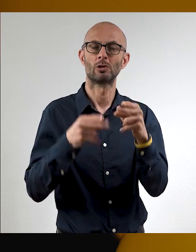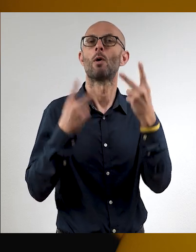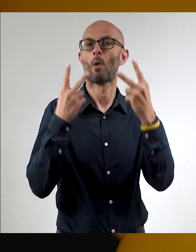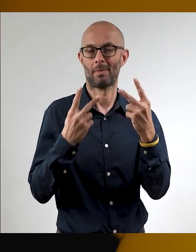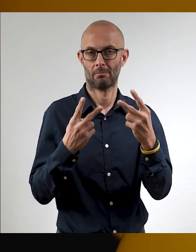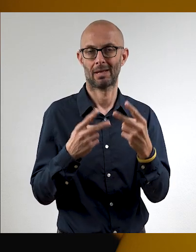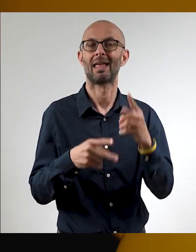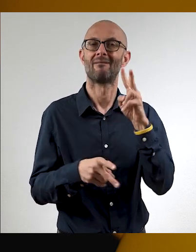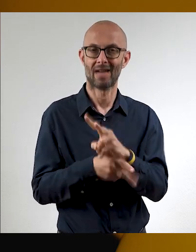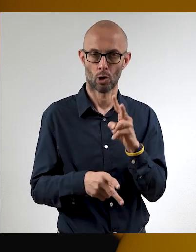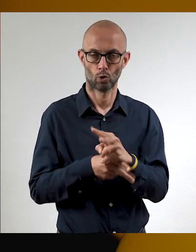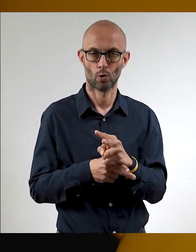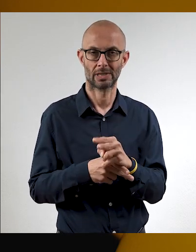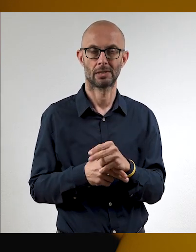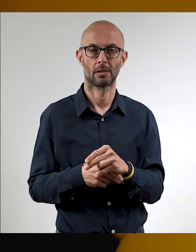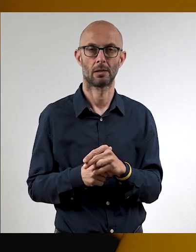pomemben. Varnost